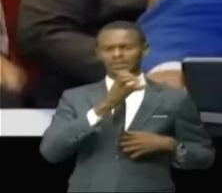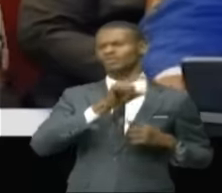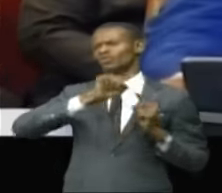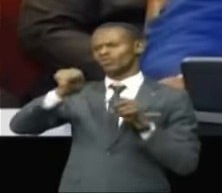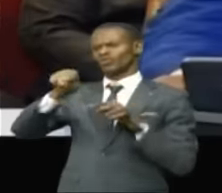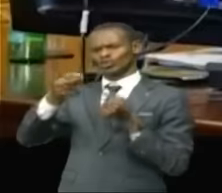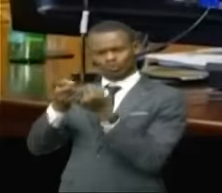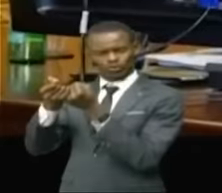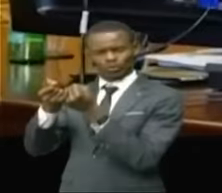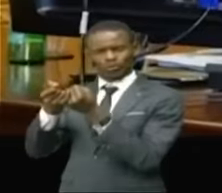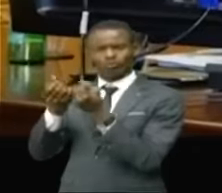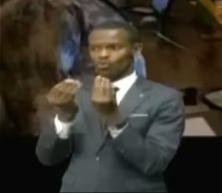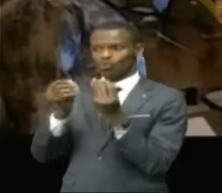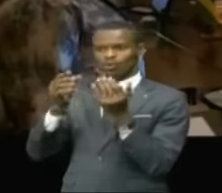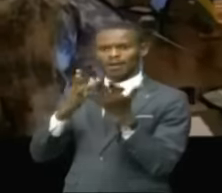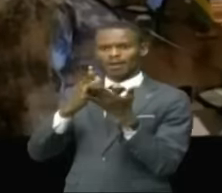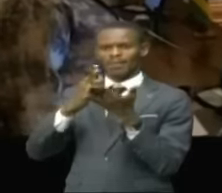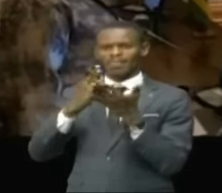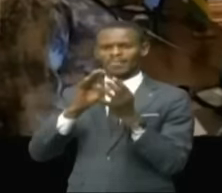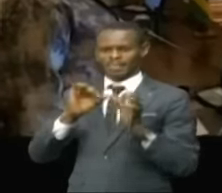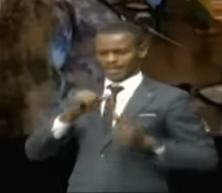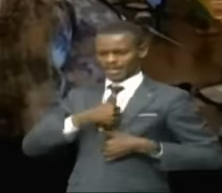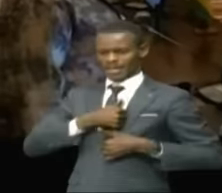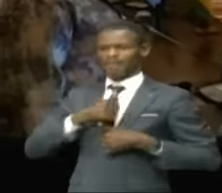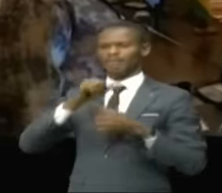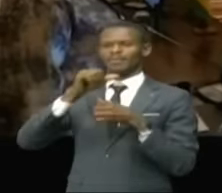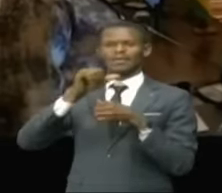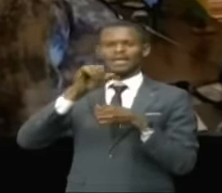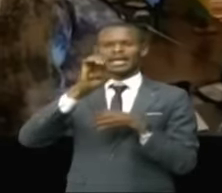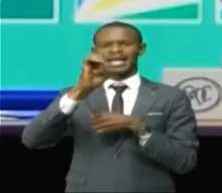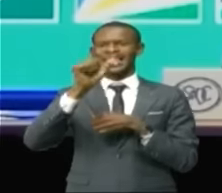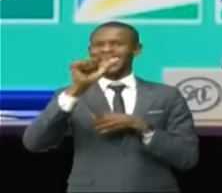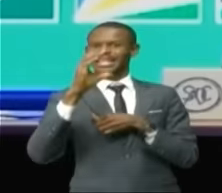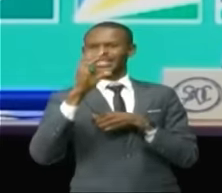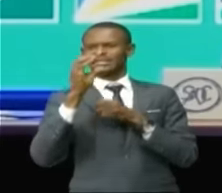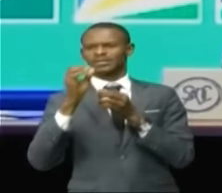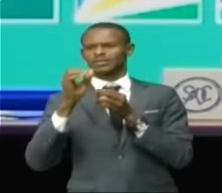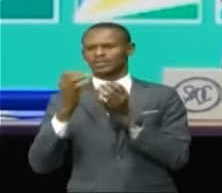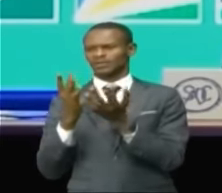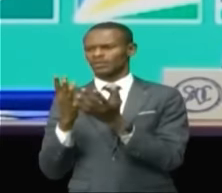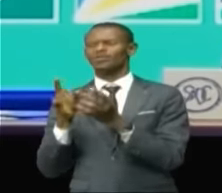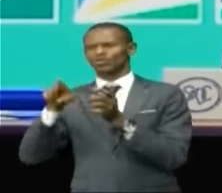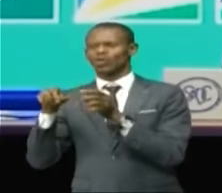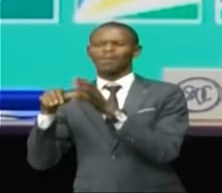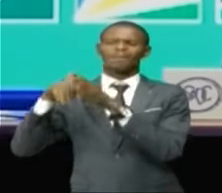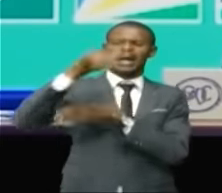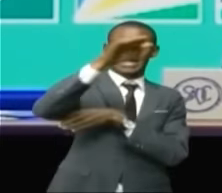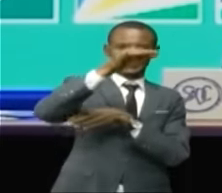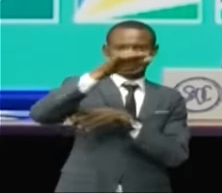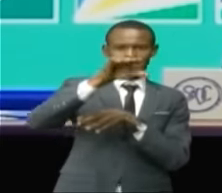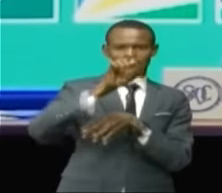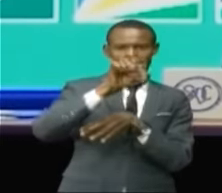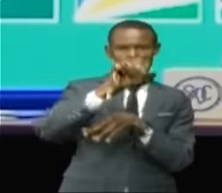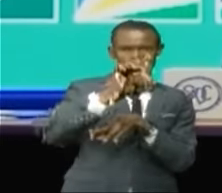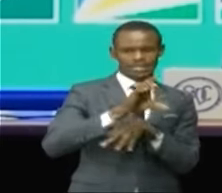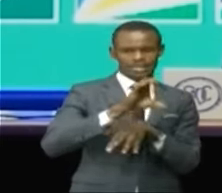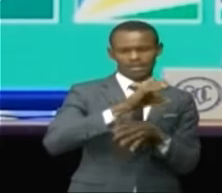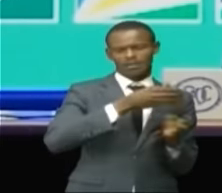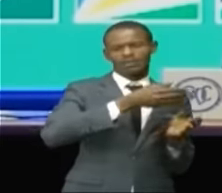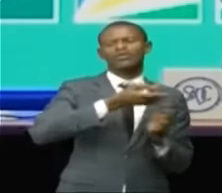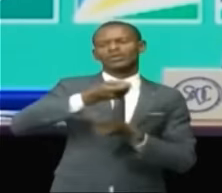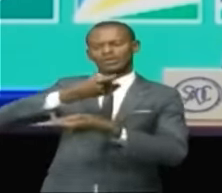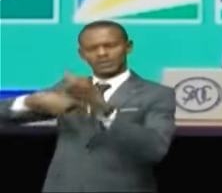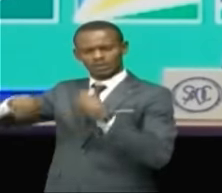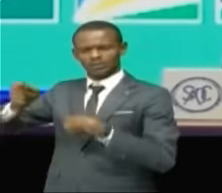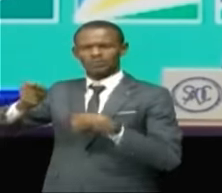se préparent à quitter le territoire national le 8 décembre prochain. Le sommet a exprimé sa préoccupation face à la détérioration